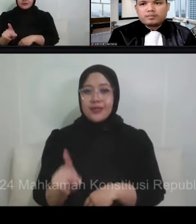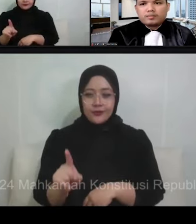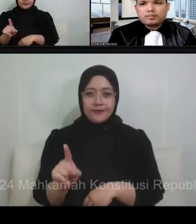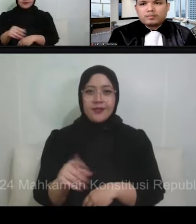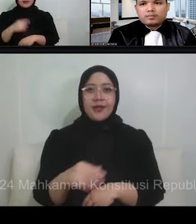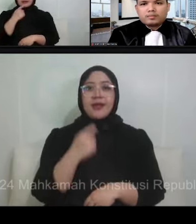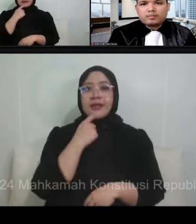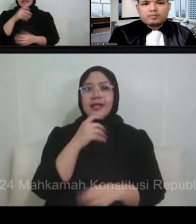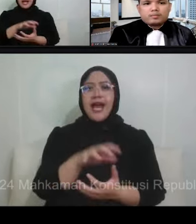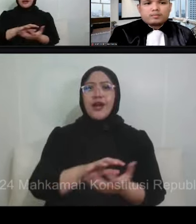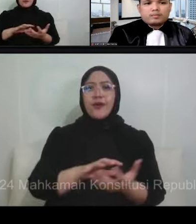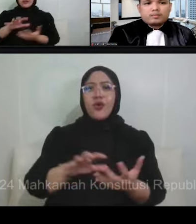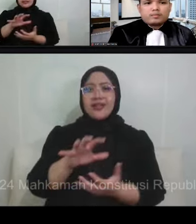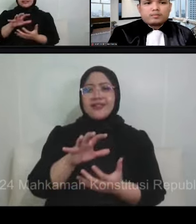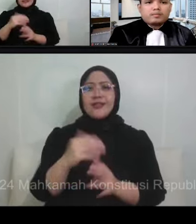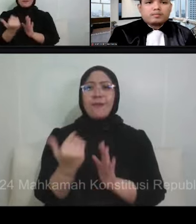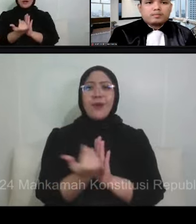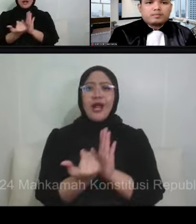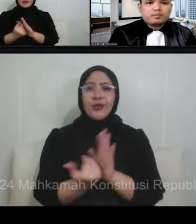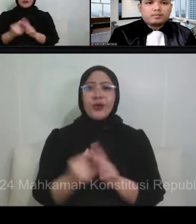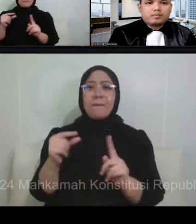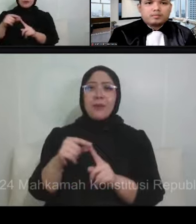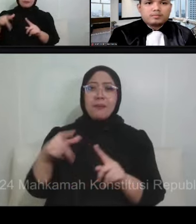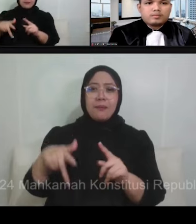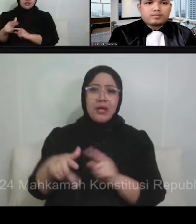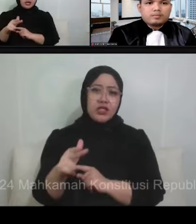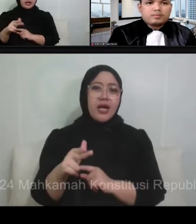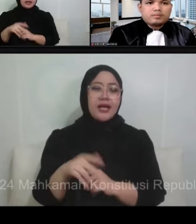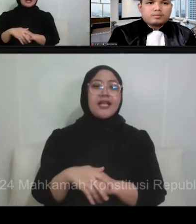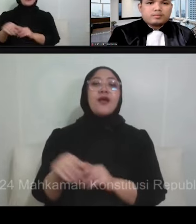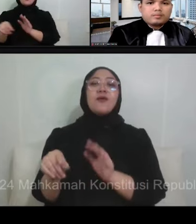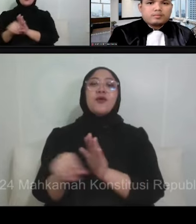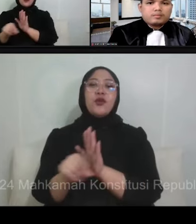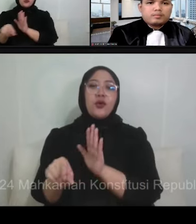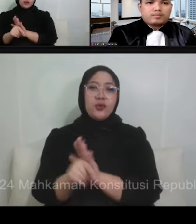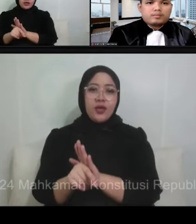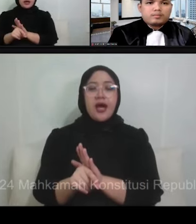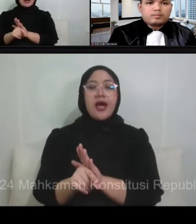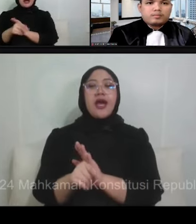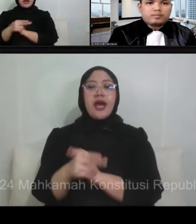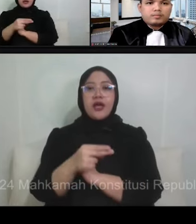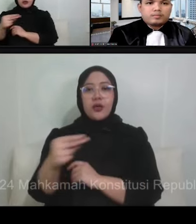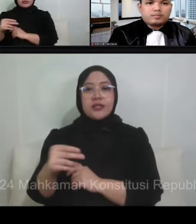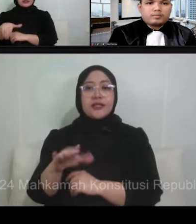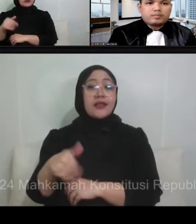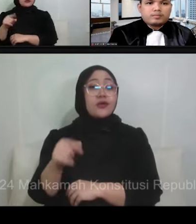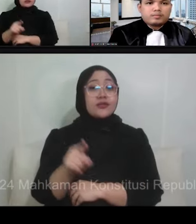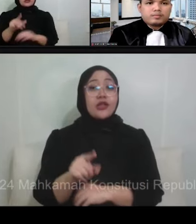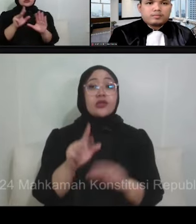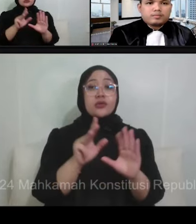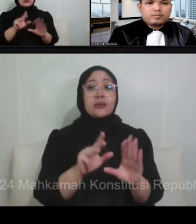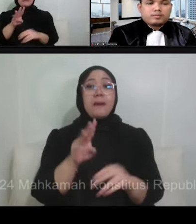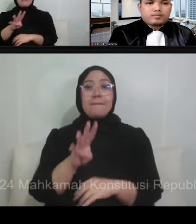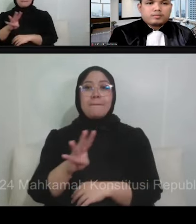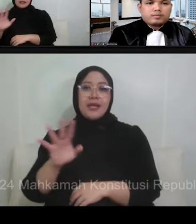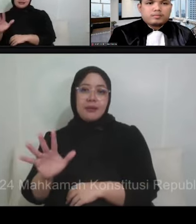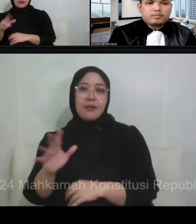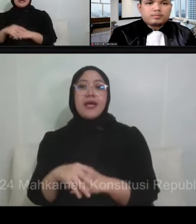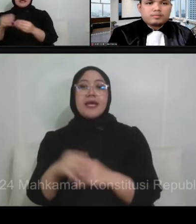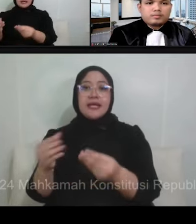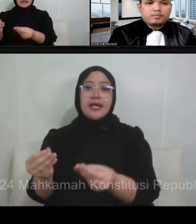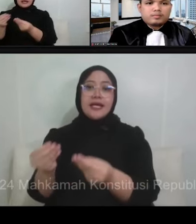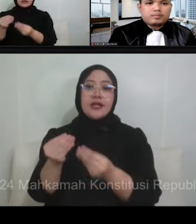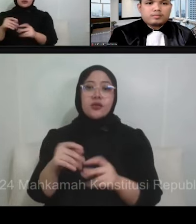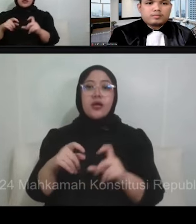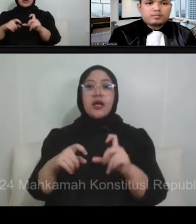harmonisasi peraturan perpajakan terhadap undang-undang dasar negara rep Indonesia tahun 1945 yang diajukan oleh satu